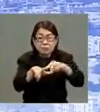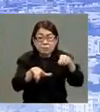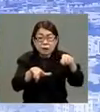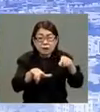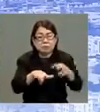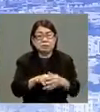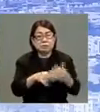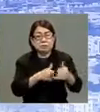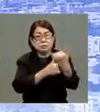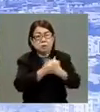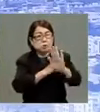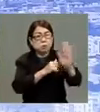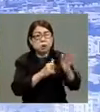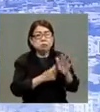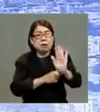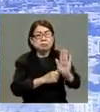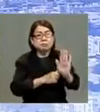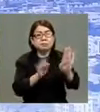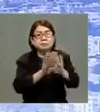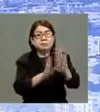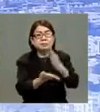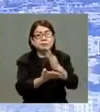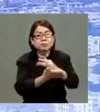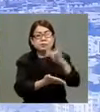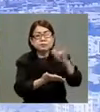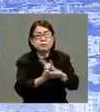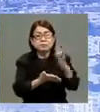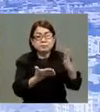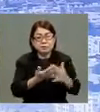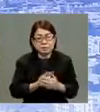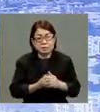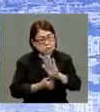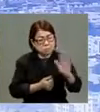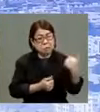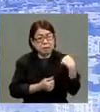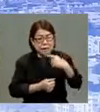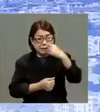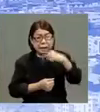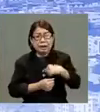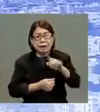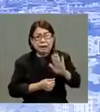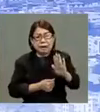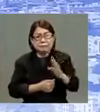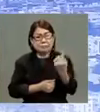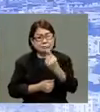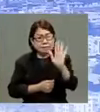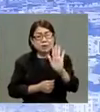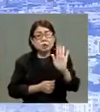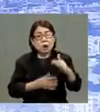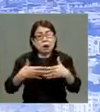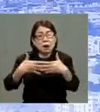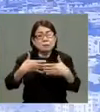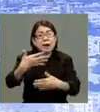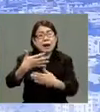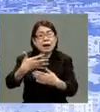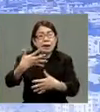ก็ปิดน่านฟ้าปิดนู่นปิดนี่นะครับอย่าว่าแต่เราไม่เครื่องบินลงนะครับอย่างที่บอกที่เกิดขึ้นที่อเมริกาใต้เขาก็